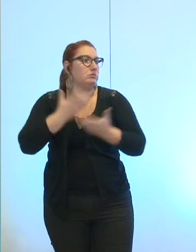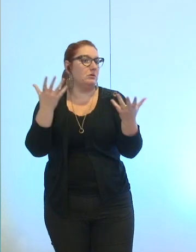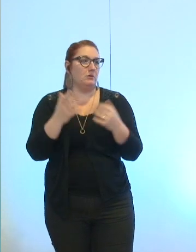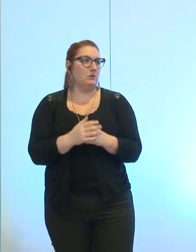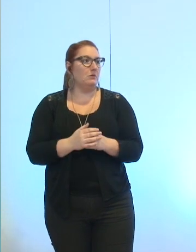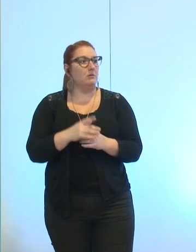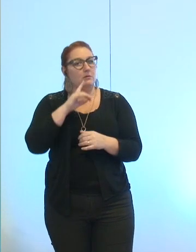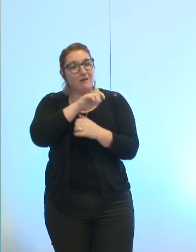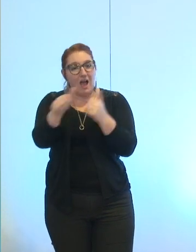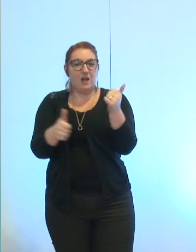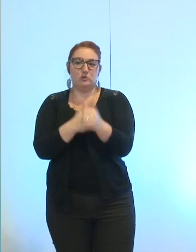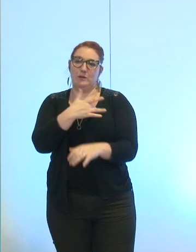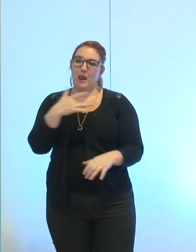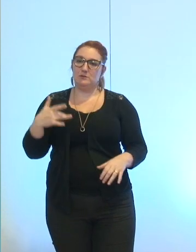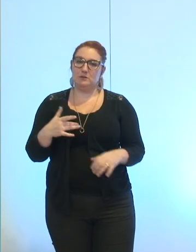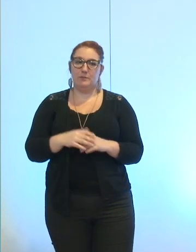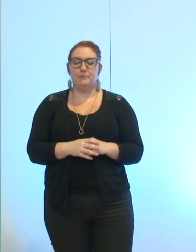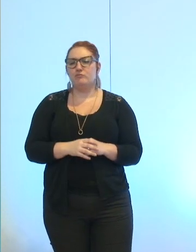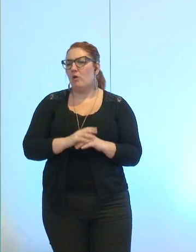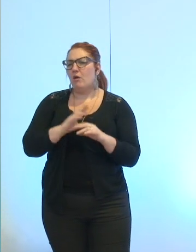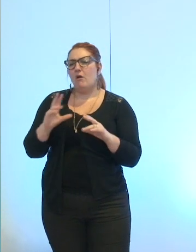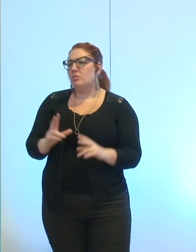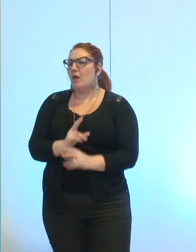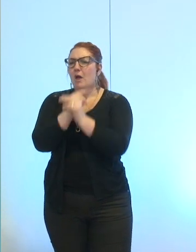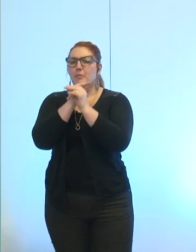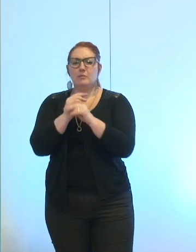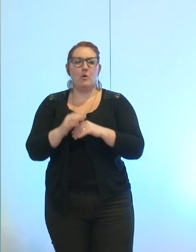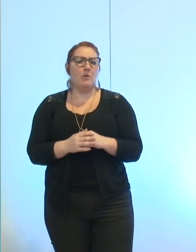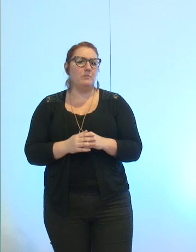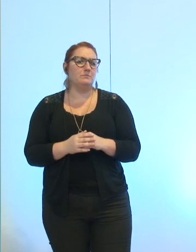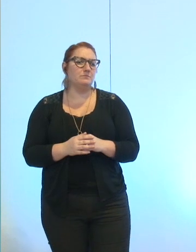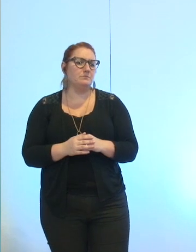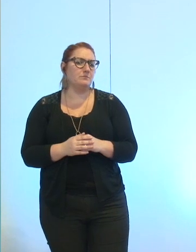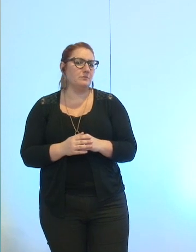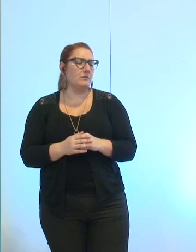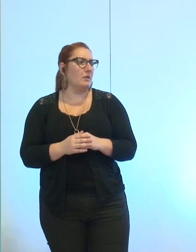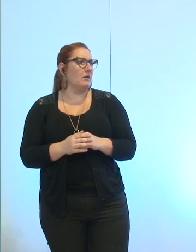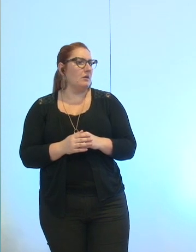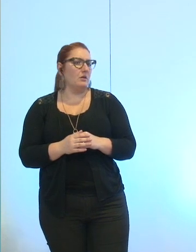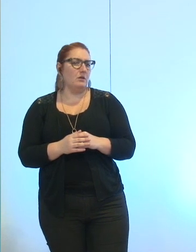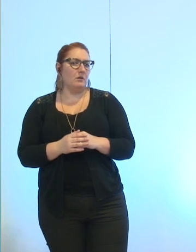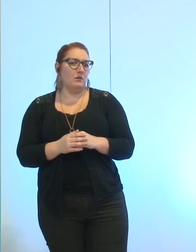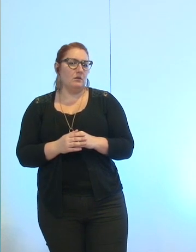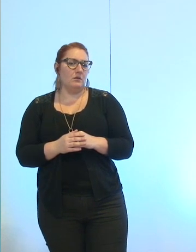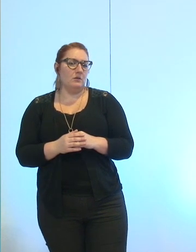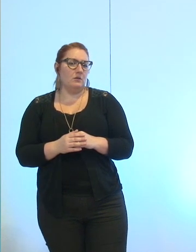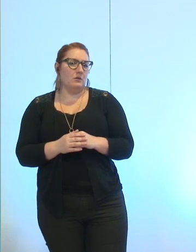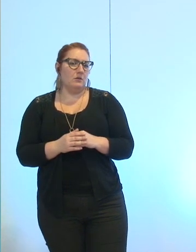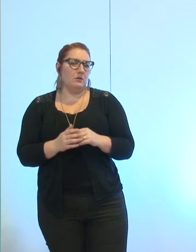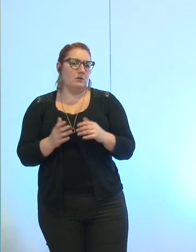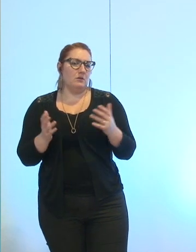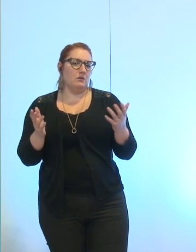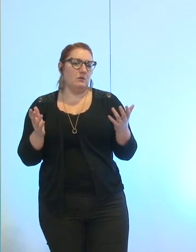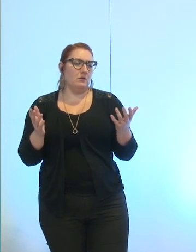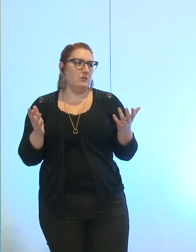mots très très très rapidement à propos de cette disposition donc qui qui consiste